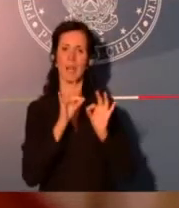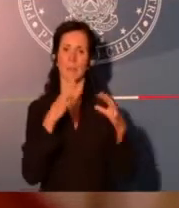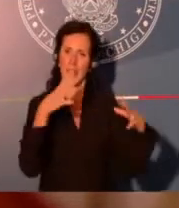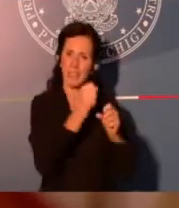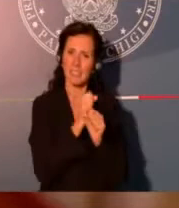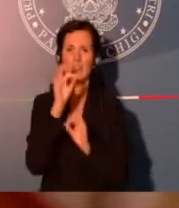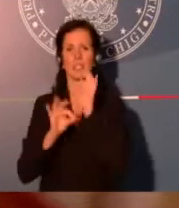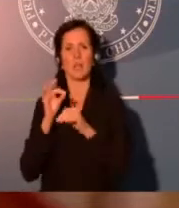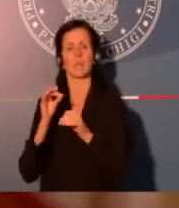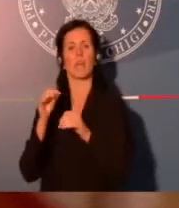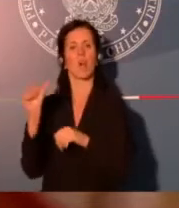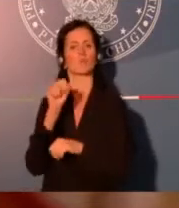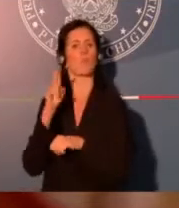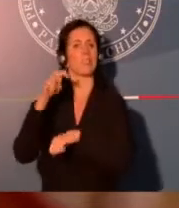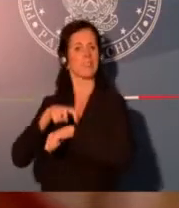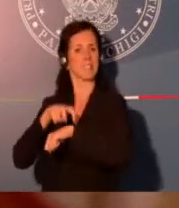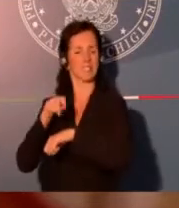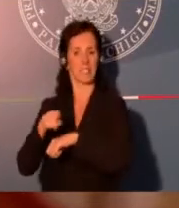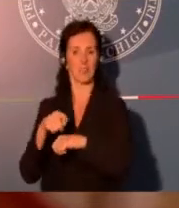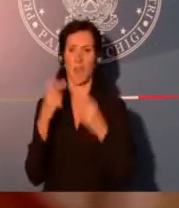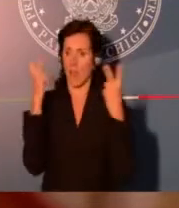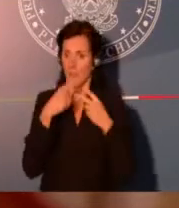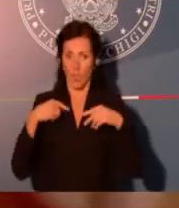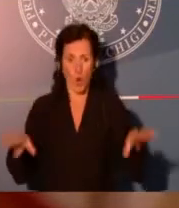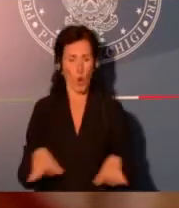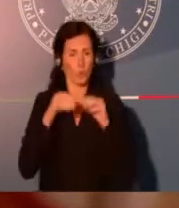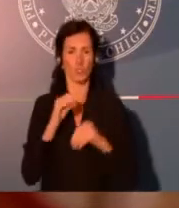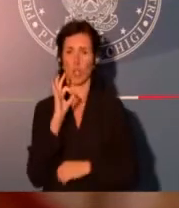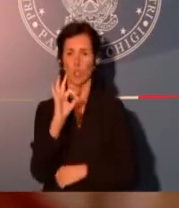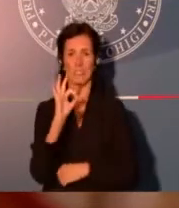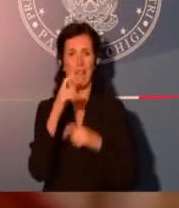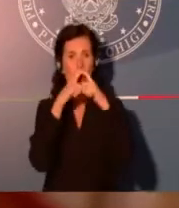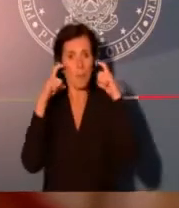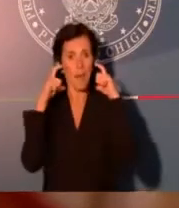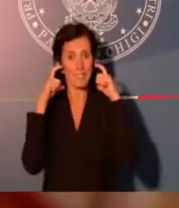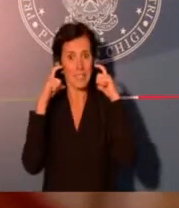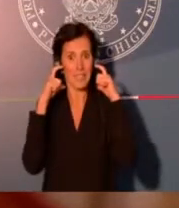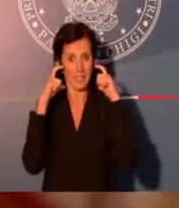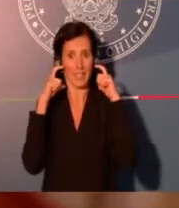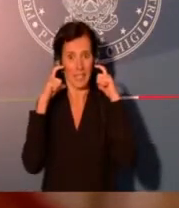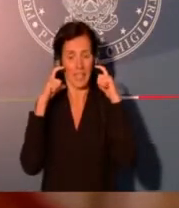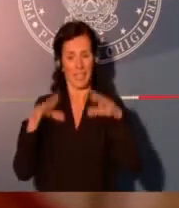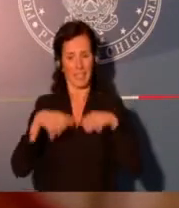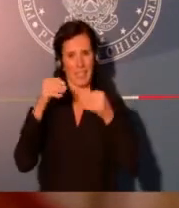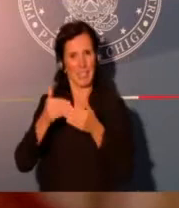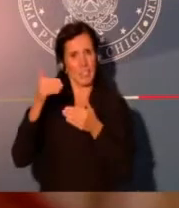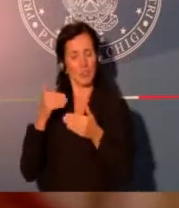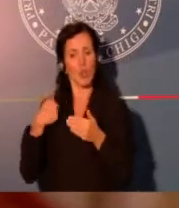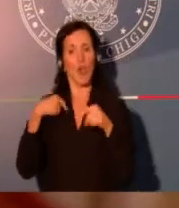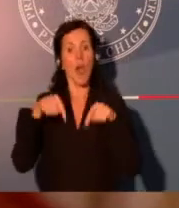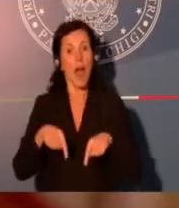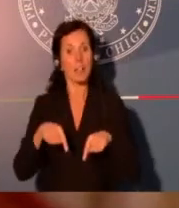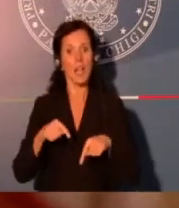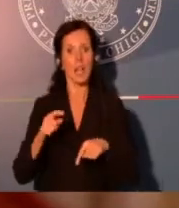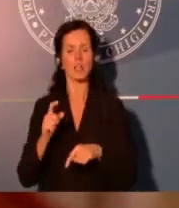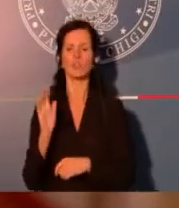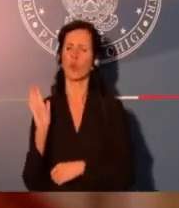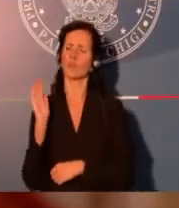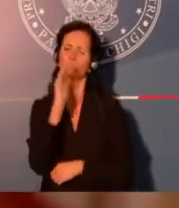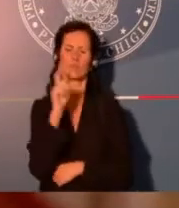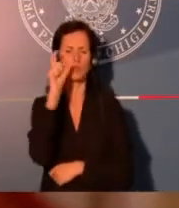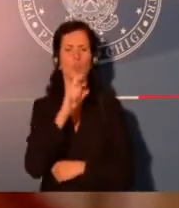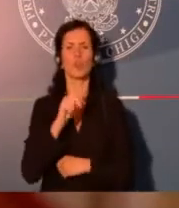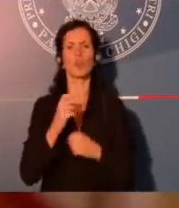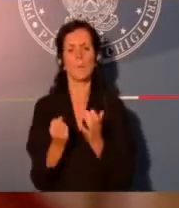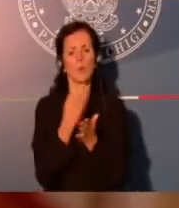subintensive. Siamo partiti da zero per le mascherine, ma adesso ne produciamo ogni giorno 20